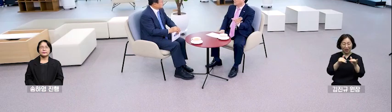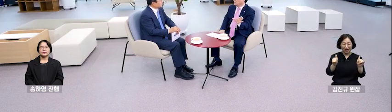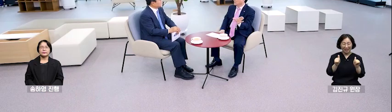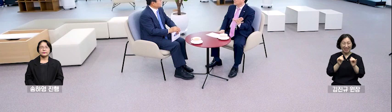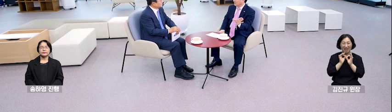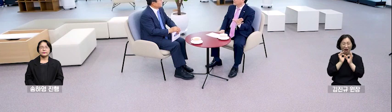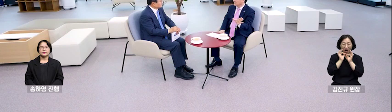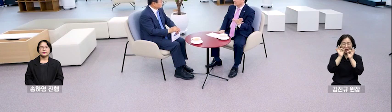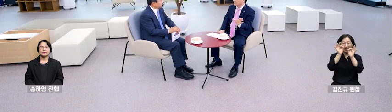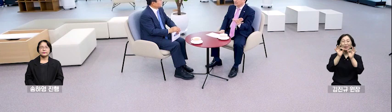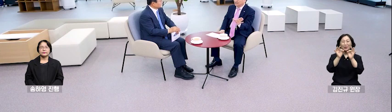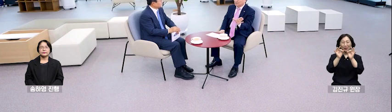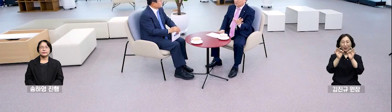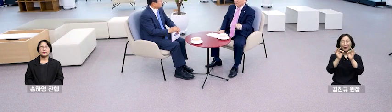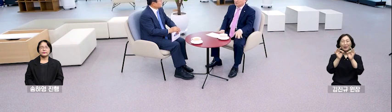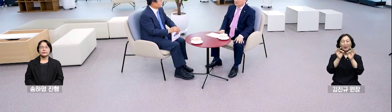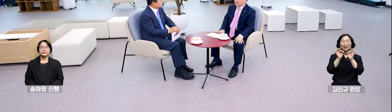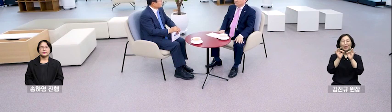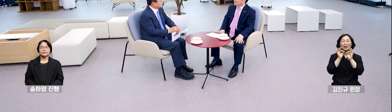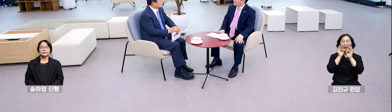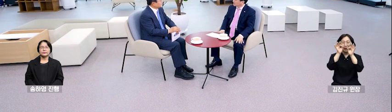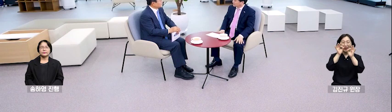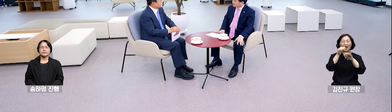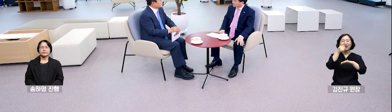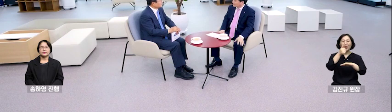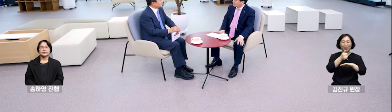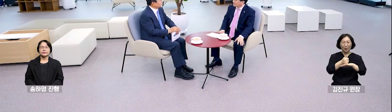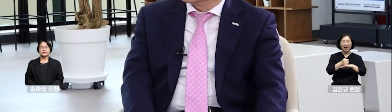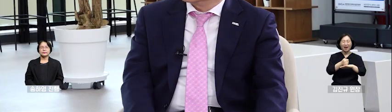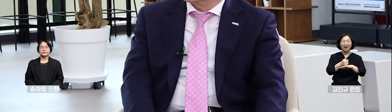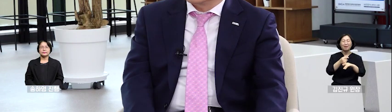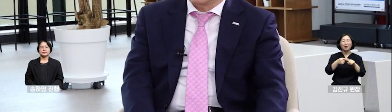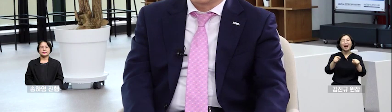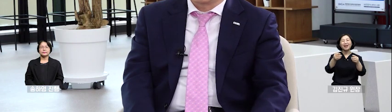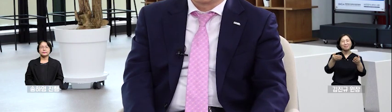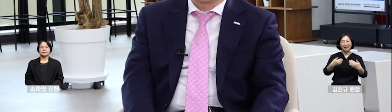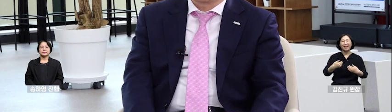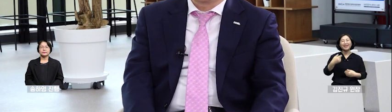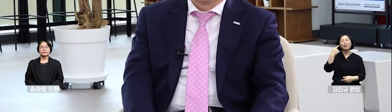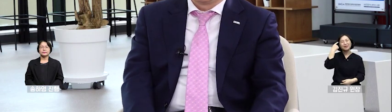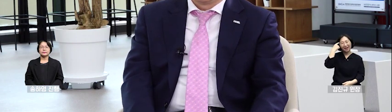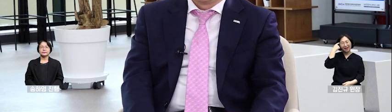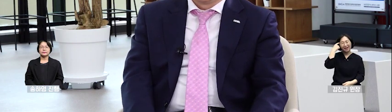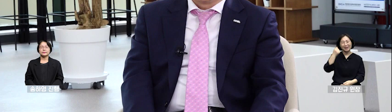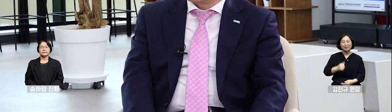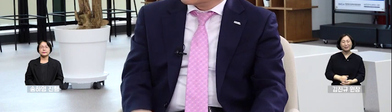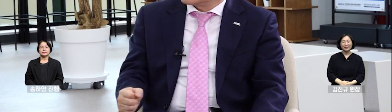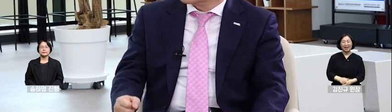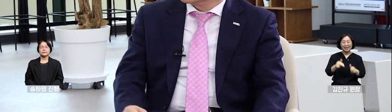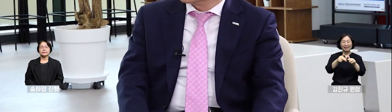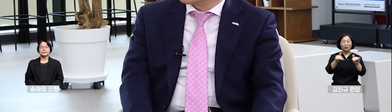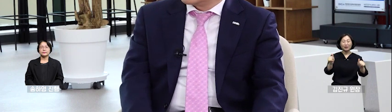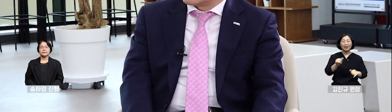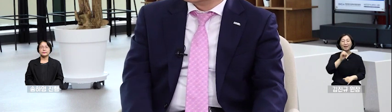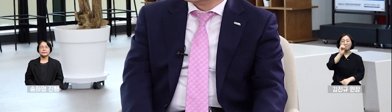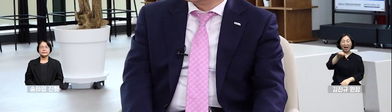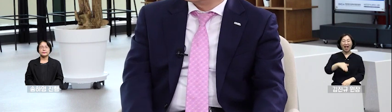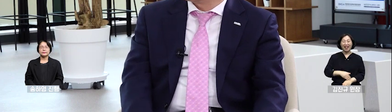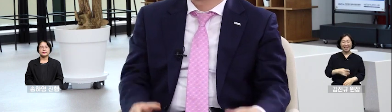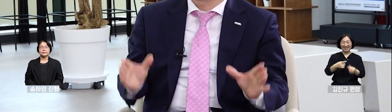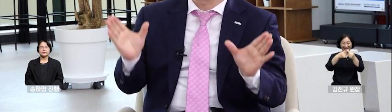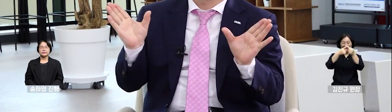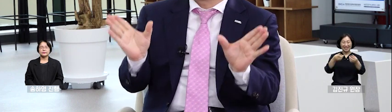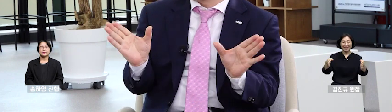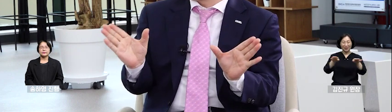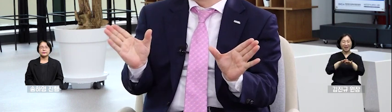대해서 객관적으로 평가를 받은 거니까 뭐 그런 면에서 어 저희가 직원들한테 도 야지 1 뜬 기반이 됐으니